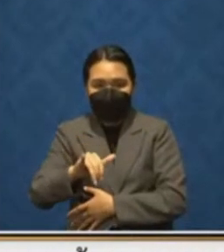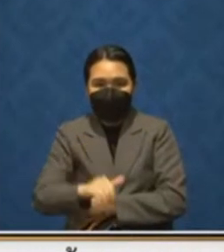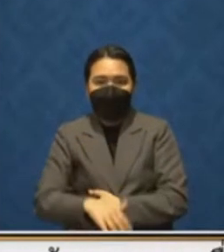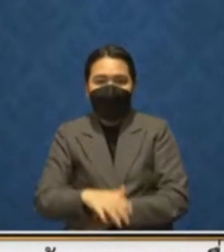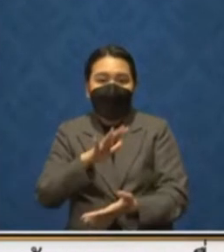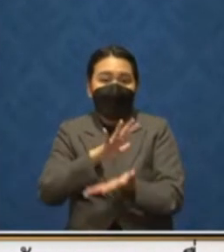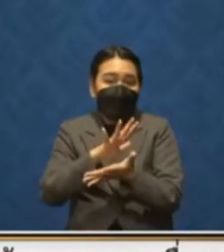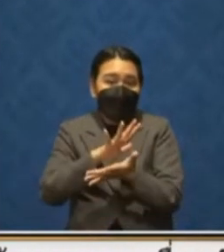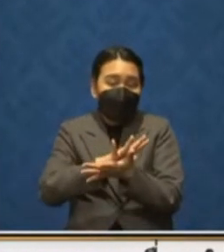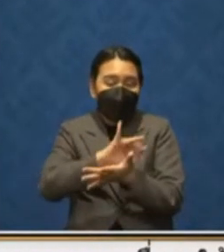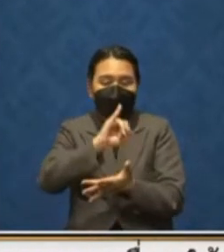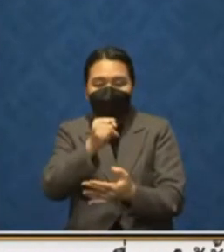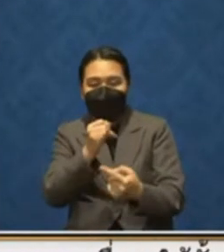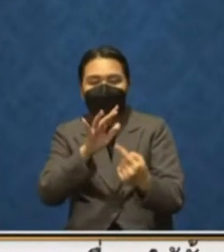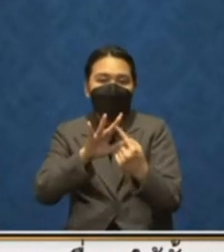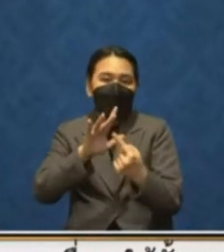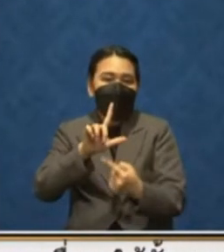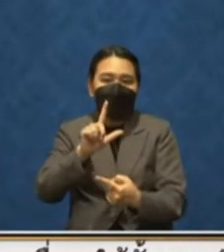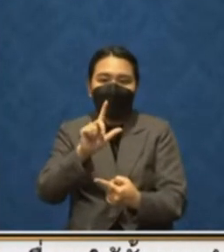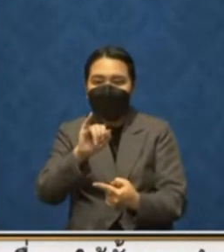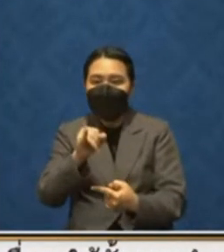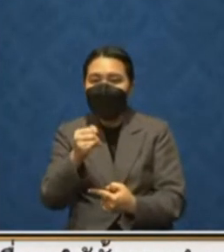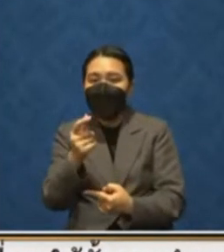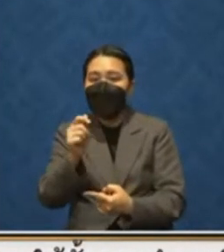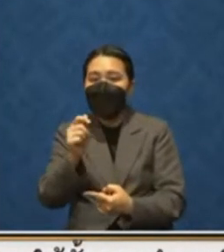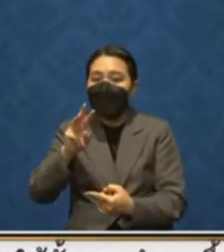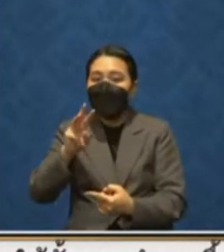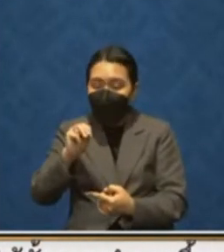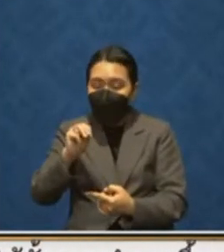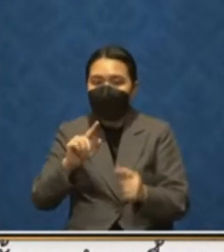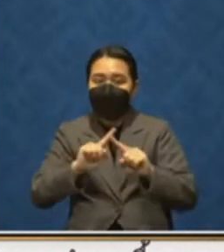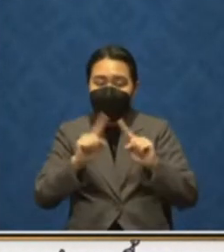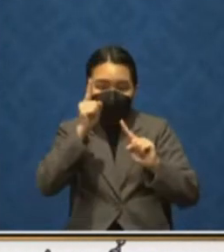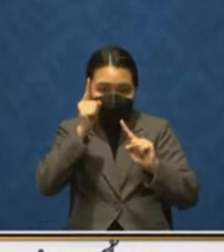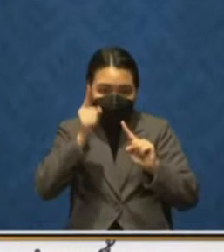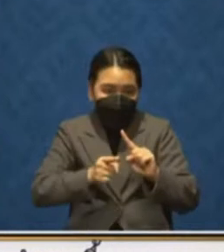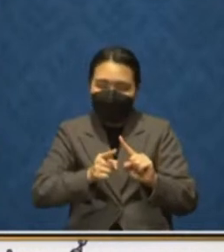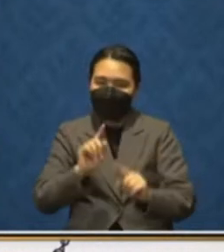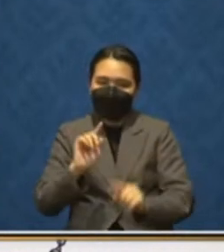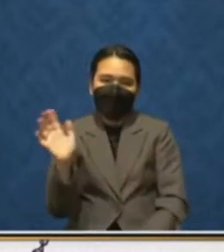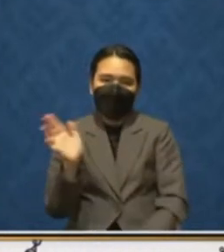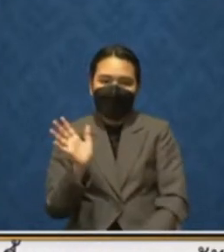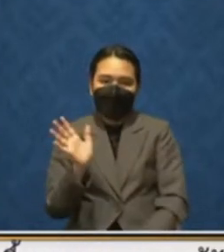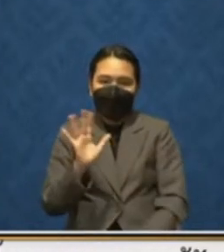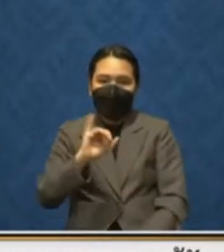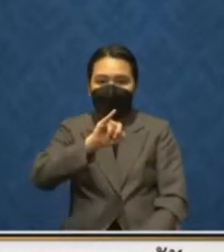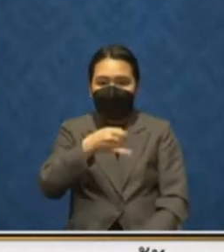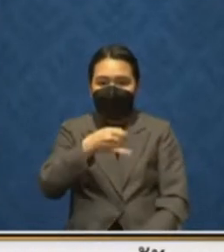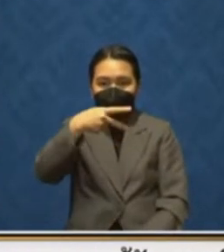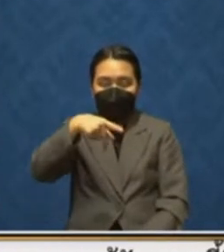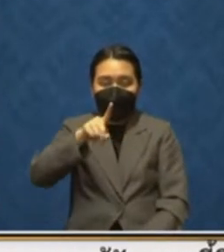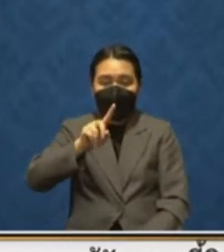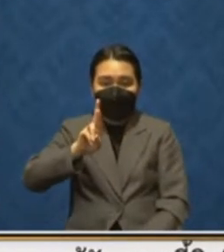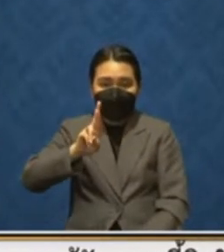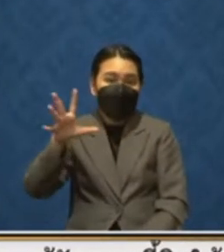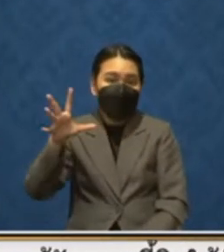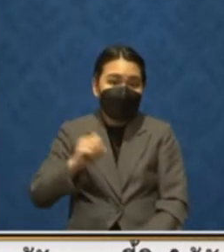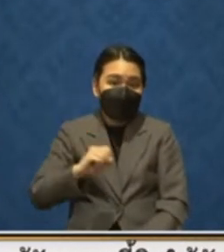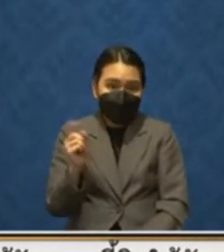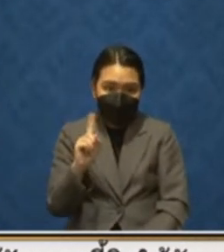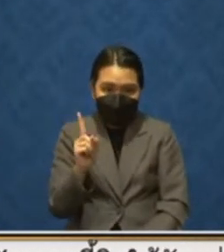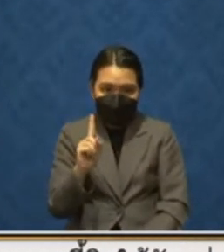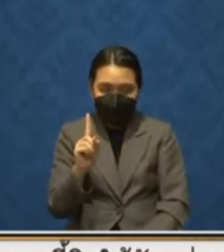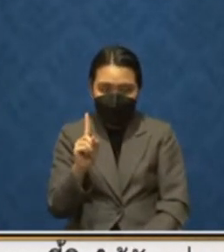ครับแต่งต่างอ้ะมันนะแต่ในข้อเท็จจริงแล้วบอกไม่ใช่หรอกจป.รอยแยกมาจากเมือง